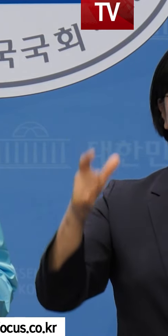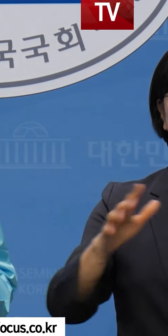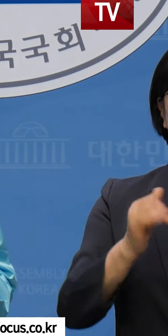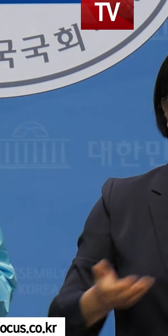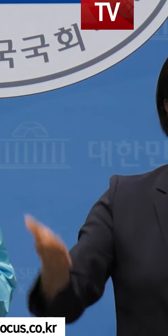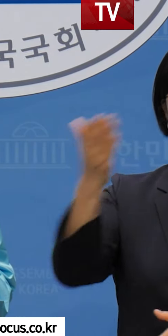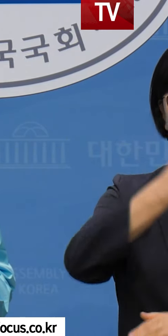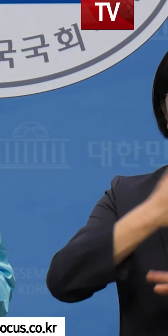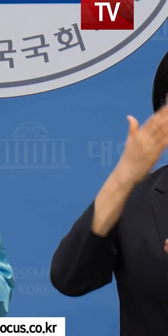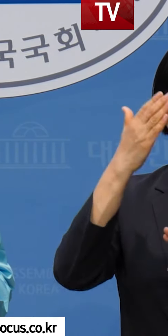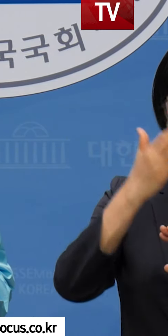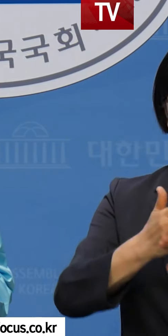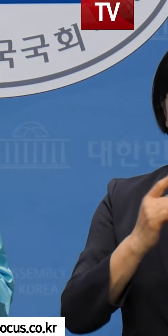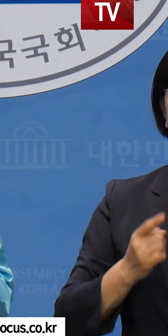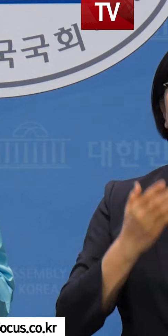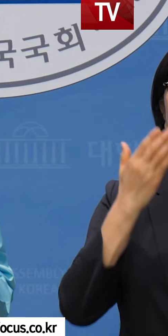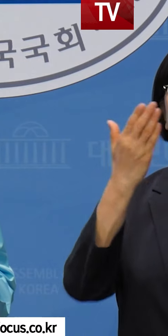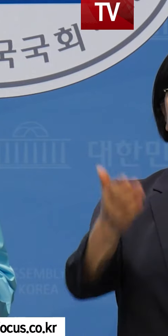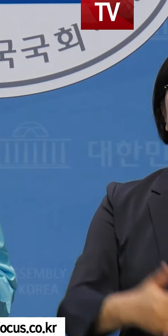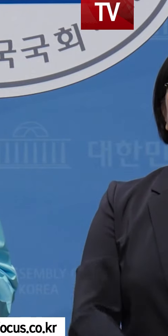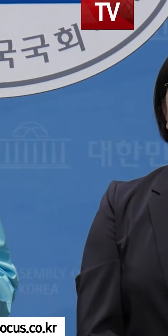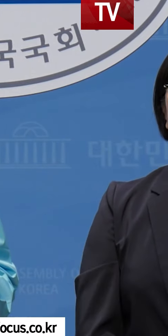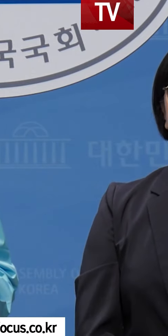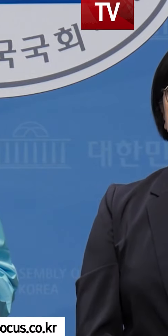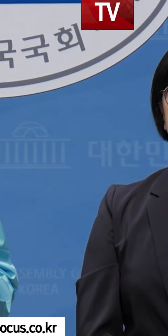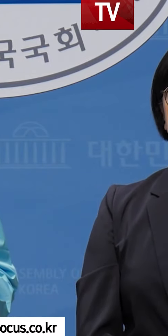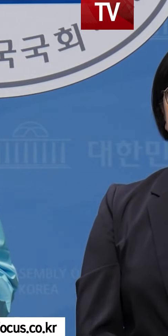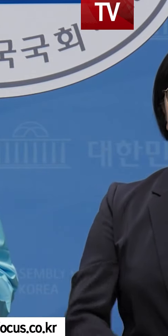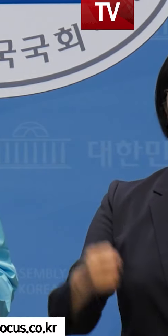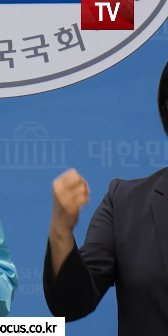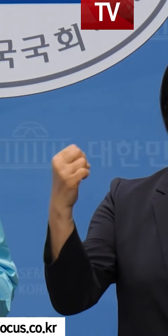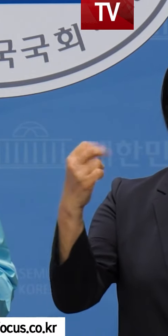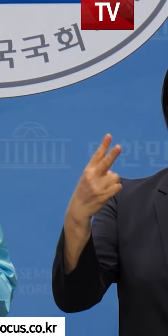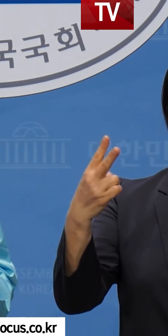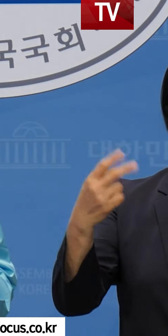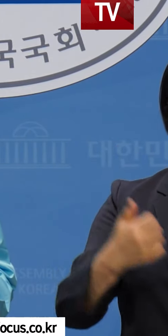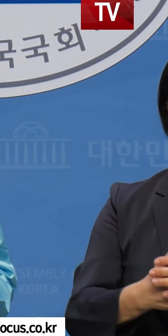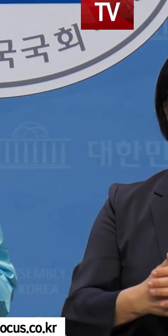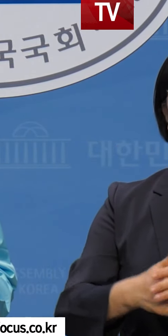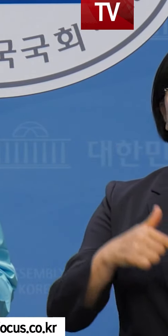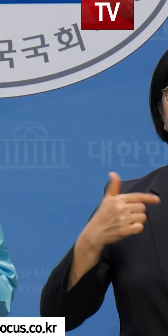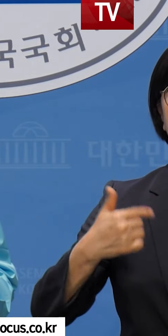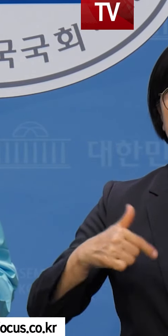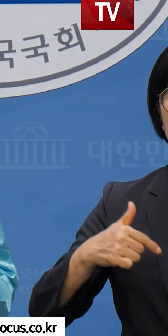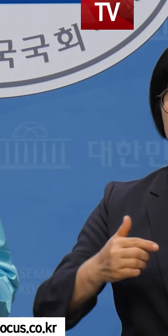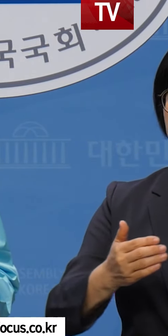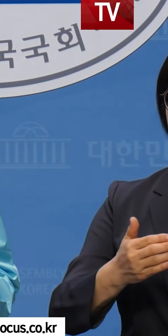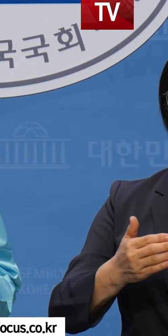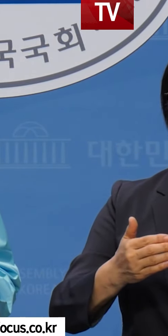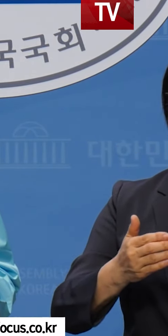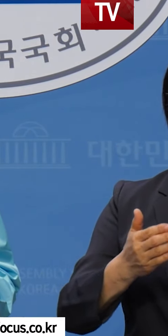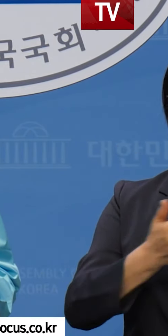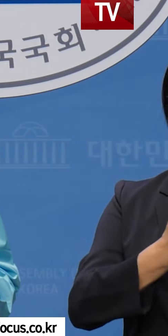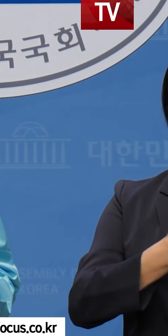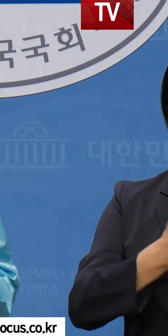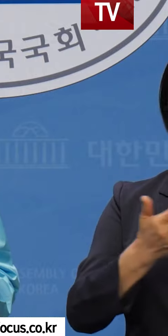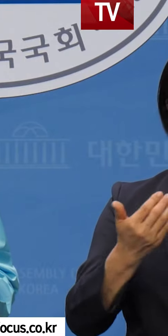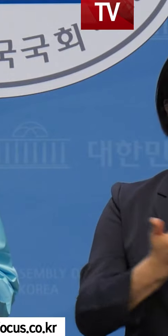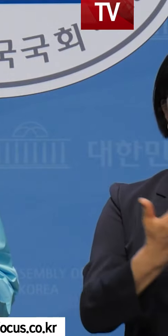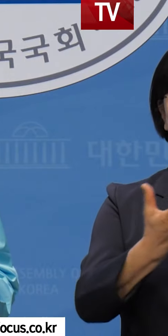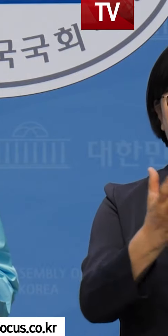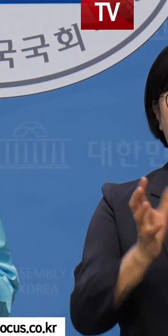여러분들께 감사의 말씀을 전합니다. 그리고 언제나 든든한 우리 진보당 중구